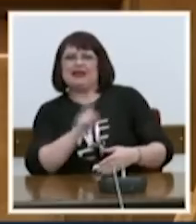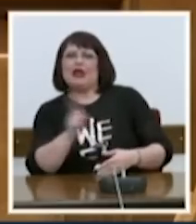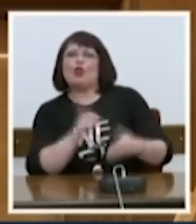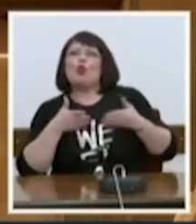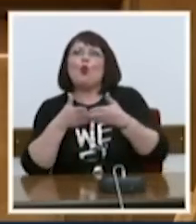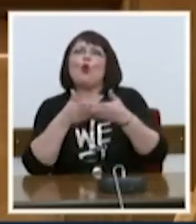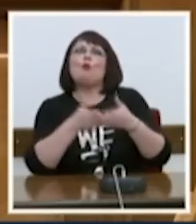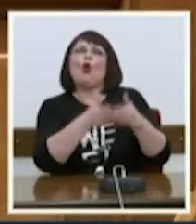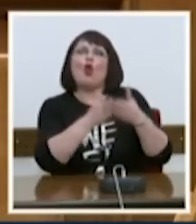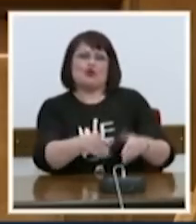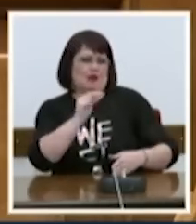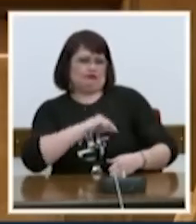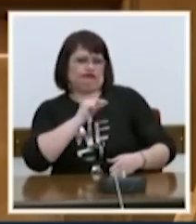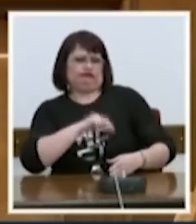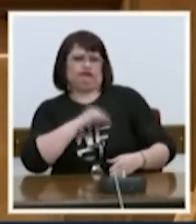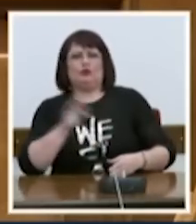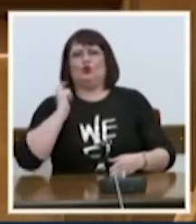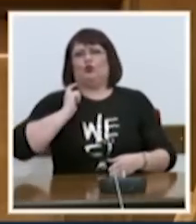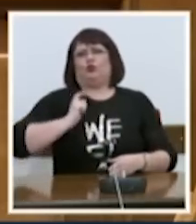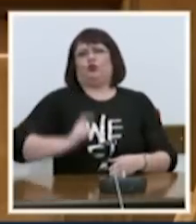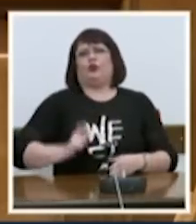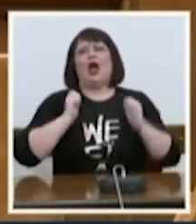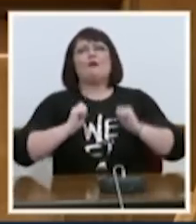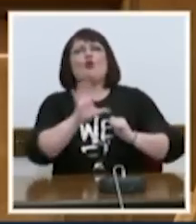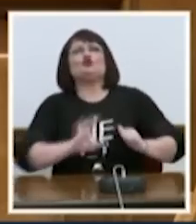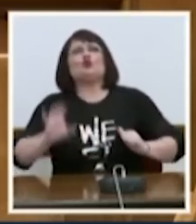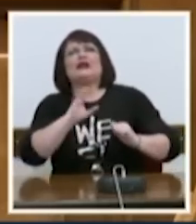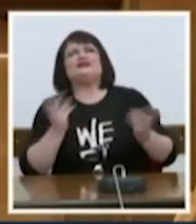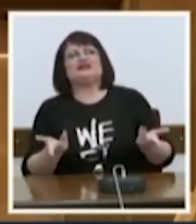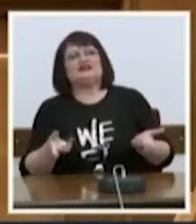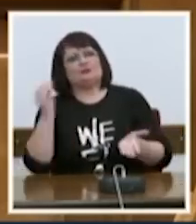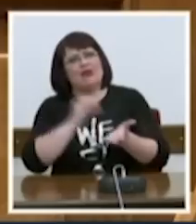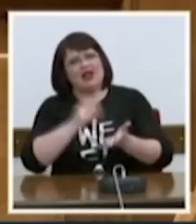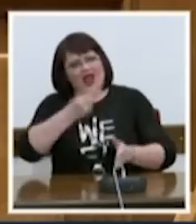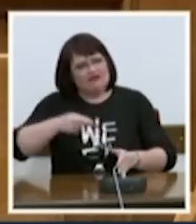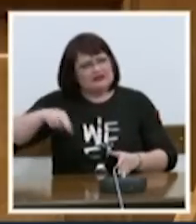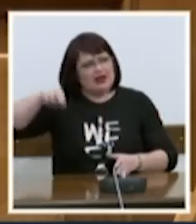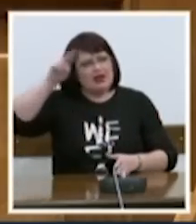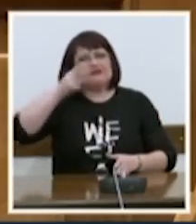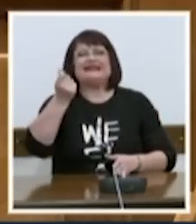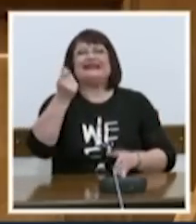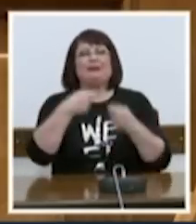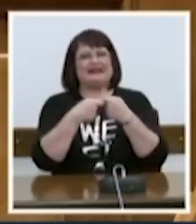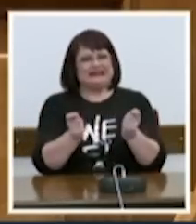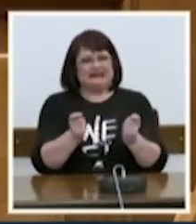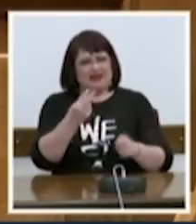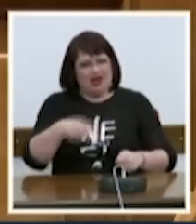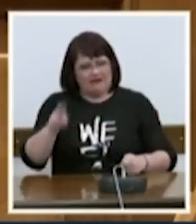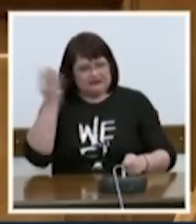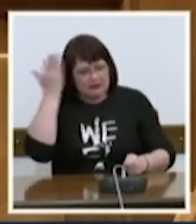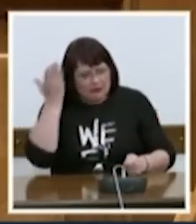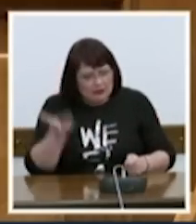κέρδη ρεκόρ από την τουριστική κίνηση, με νέες αυξήσεις σε τιμές των εισιτηρίων, κάνοντάς